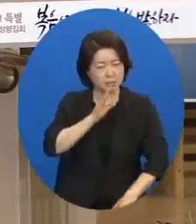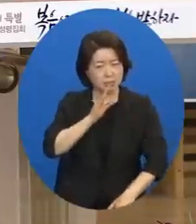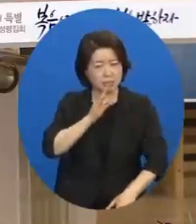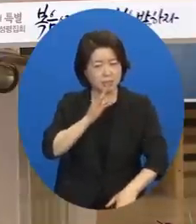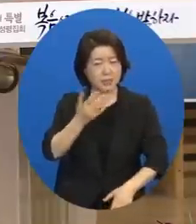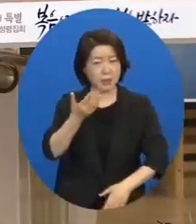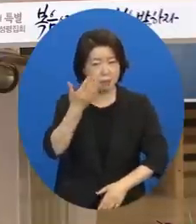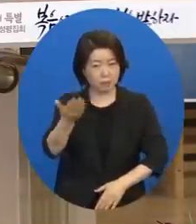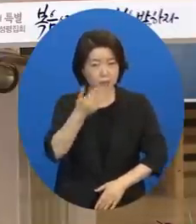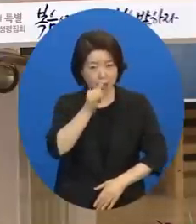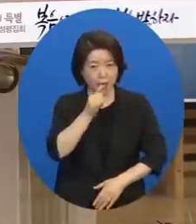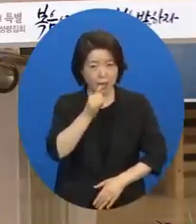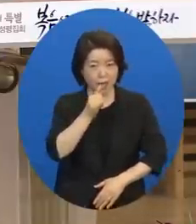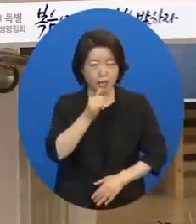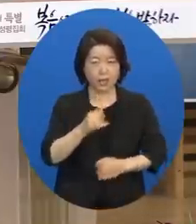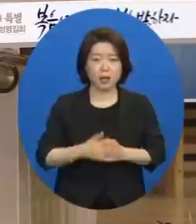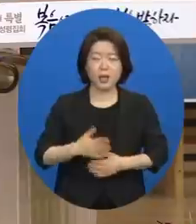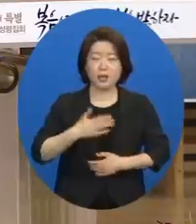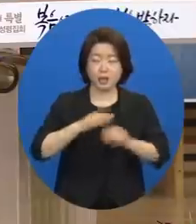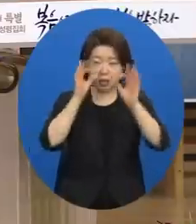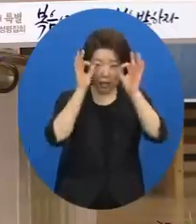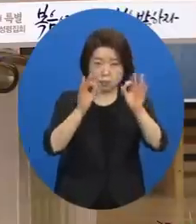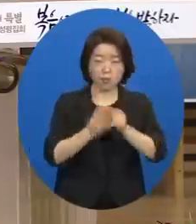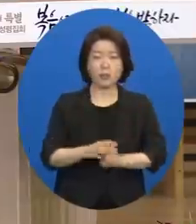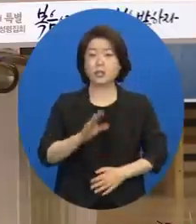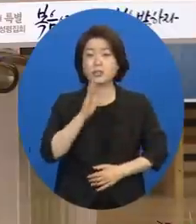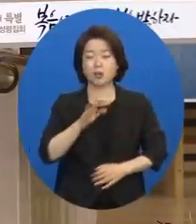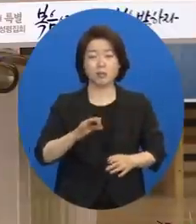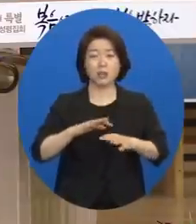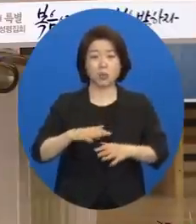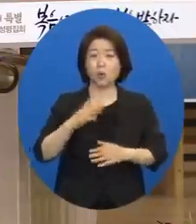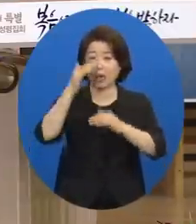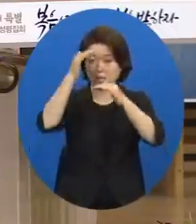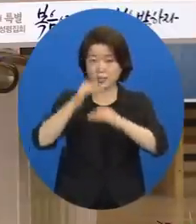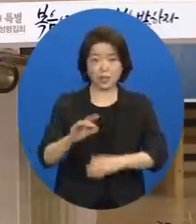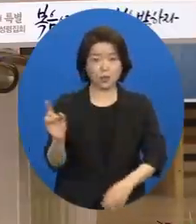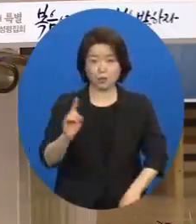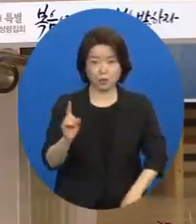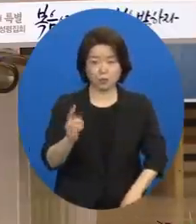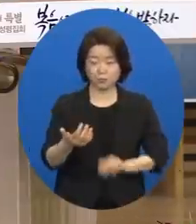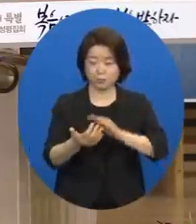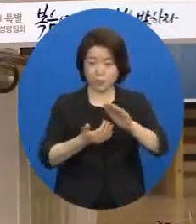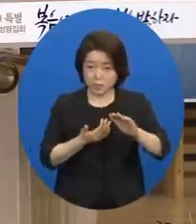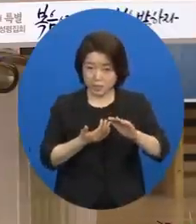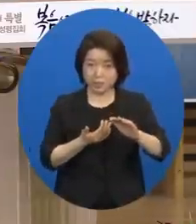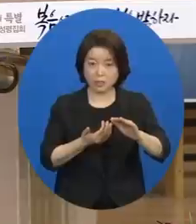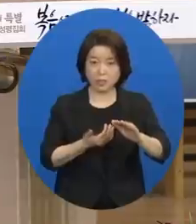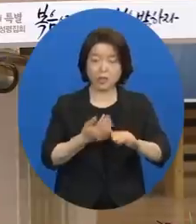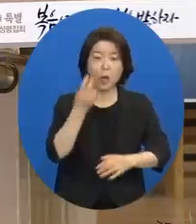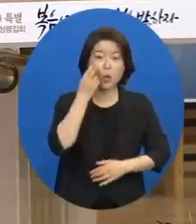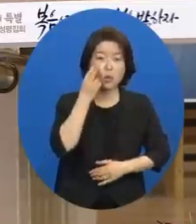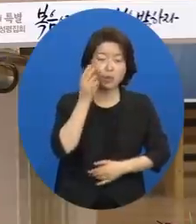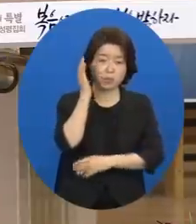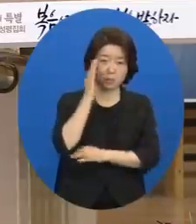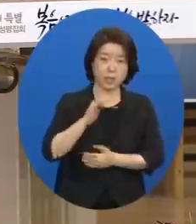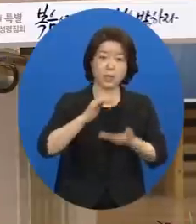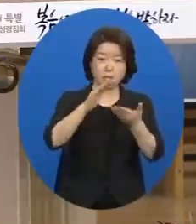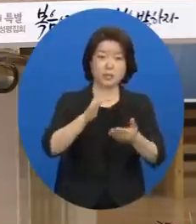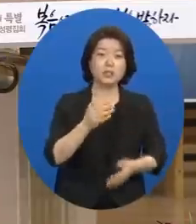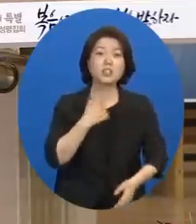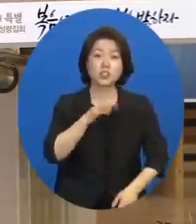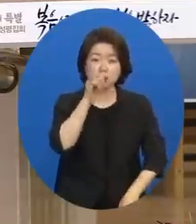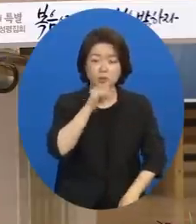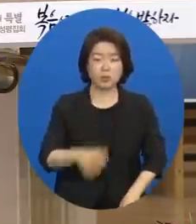제가 보는 바 정말 놀라운 사실은 앞서도 잠깐 농담 같은 얘기를 여러분